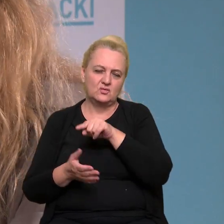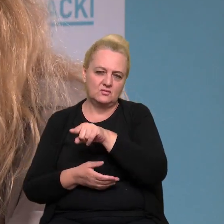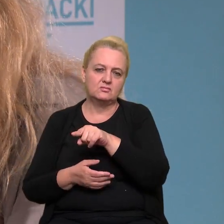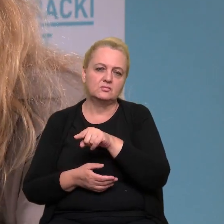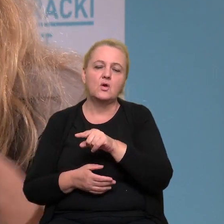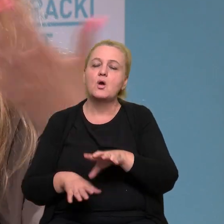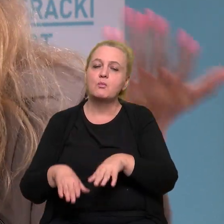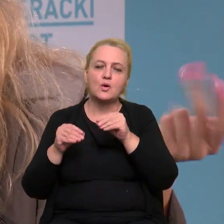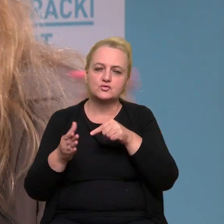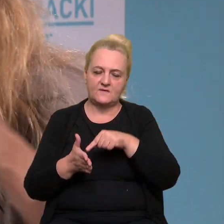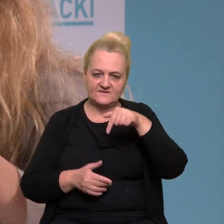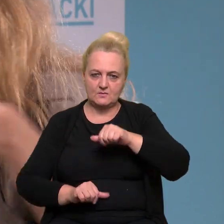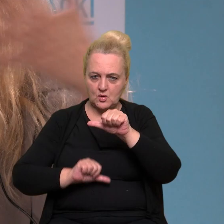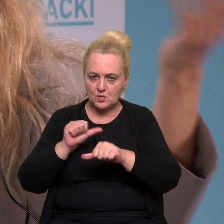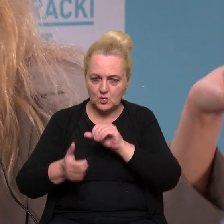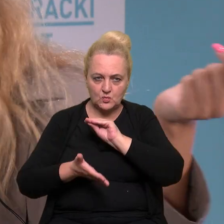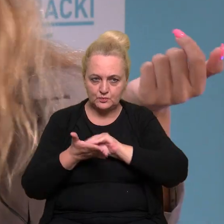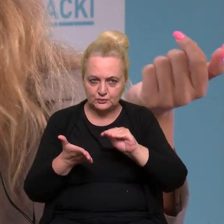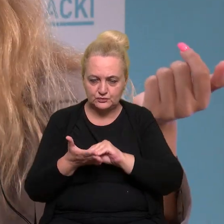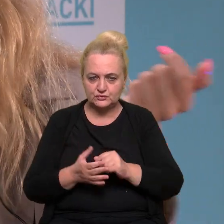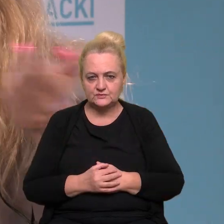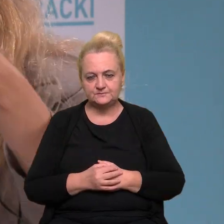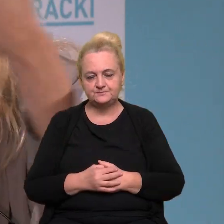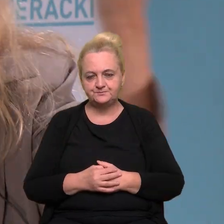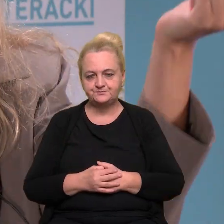Od początku tego roku piszę...